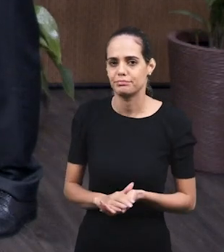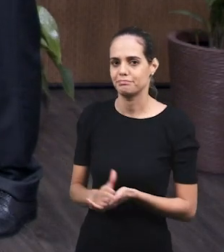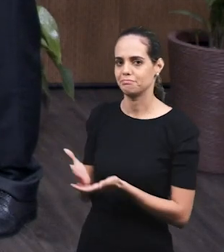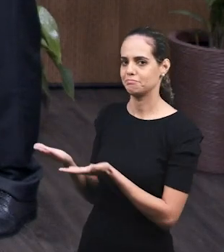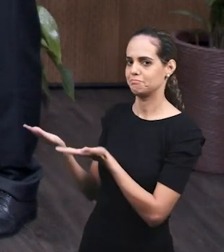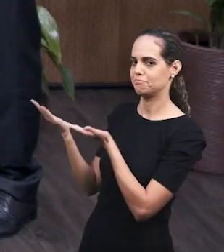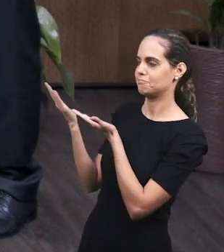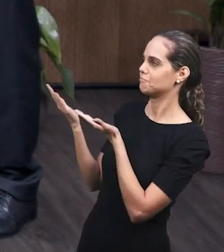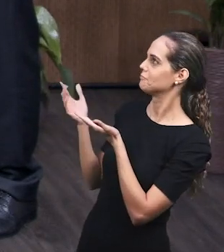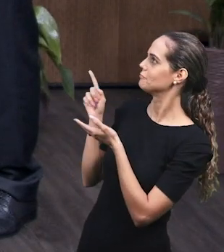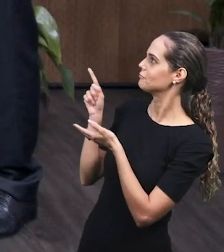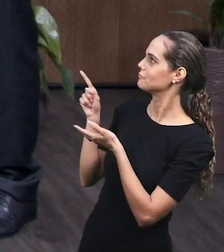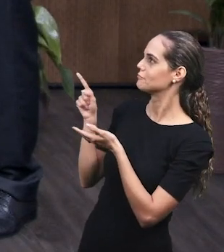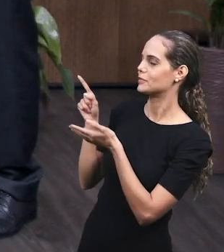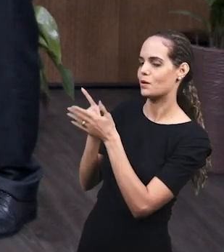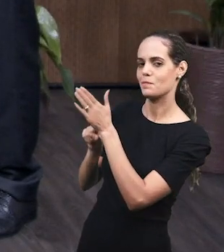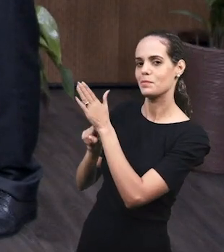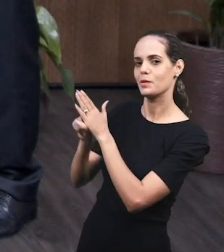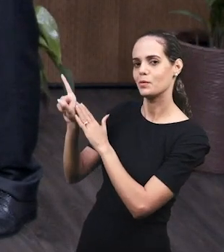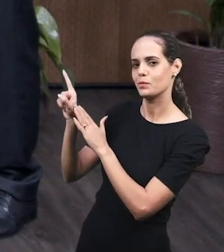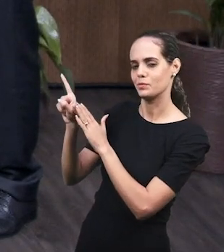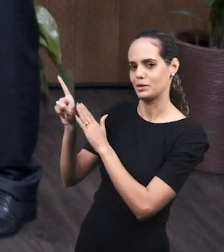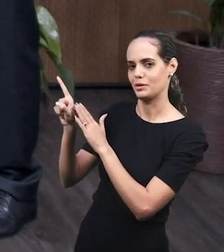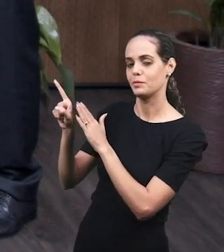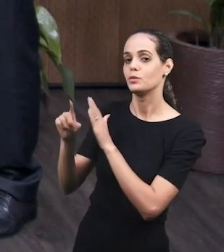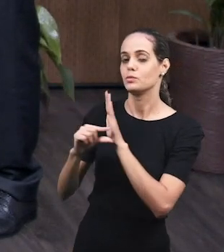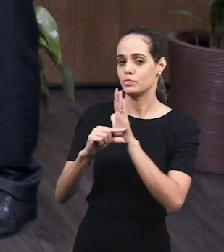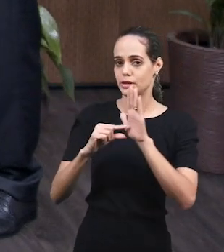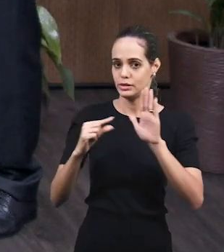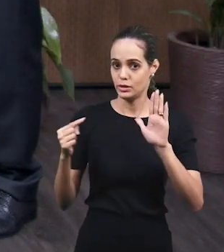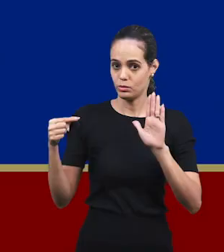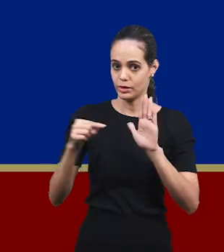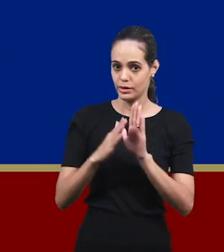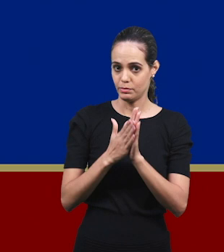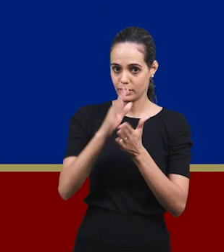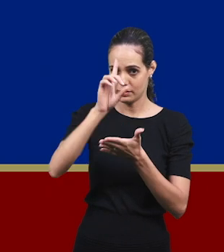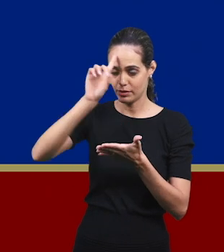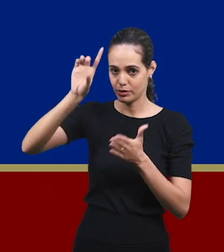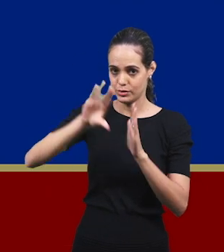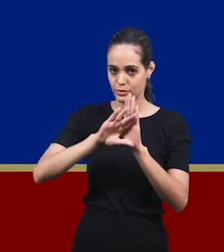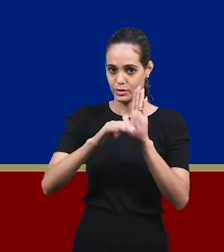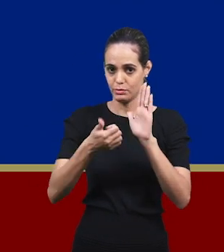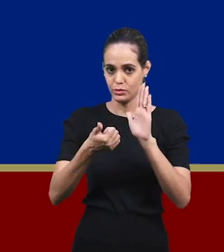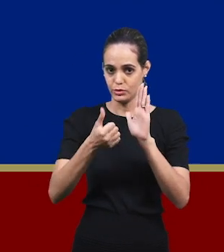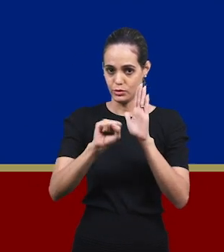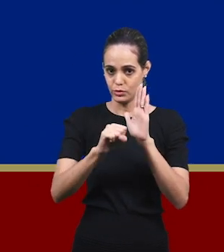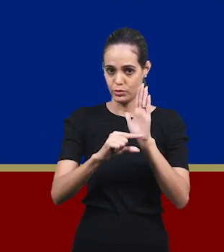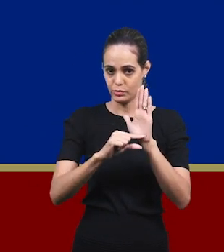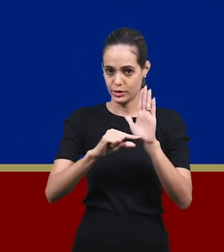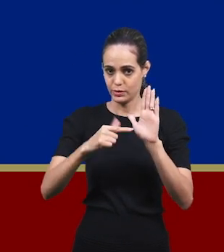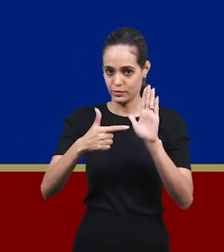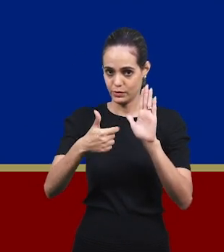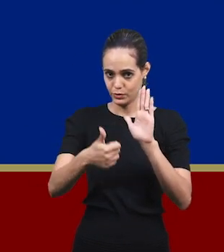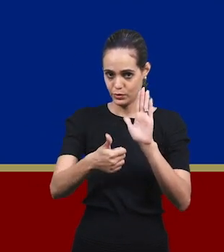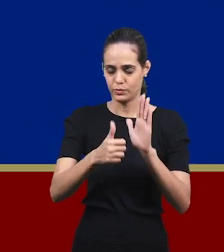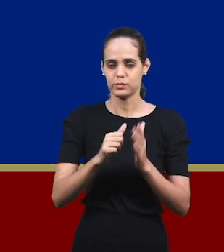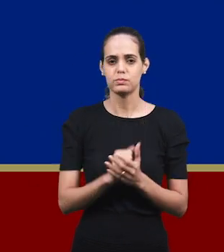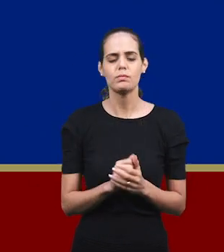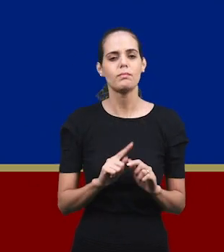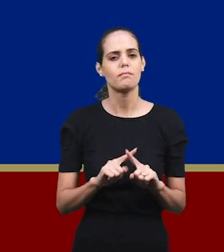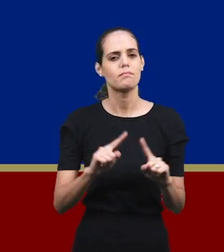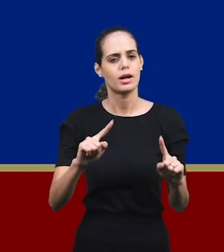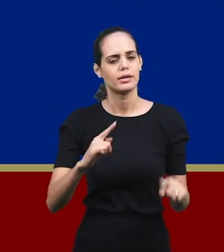Jusqu'à combien de fois je dois pardonner mon frère? C'était la question qui est écrite ici, projetée